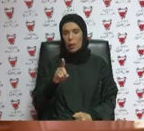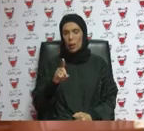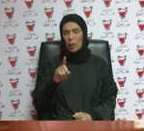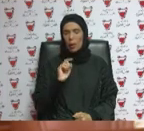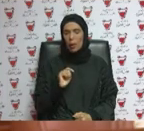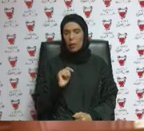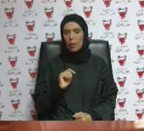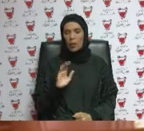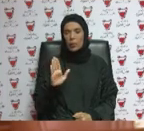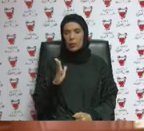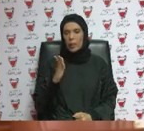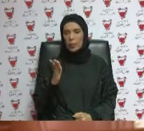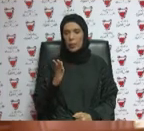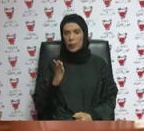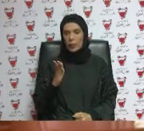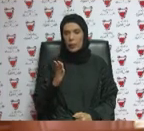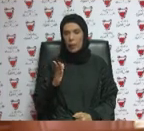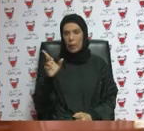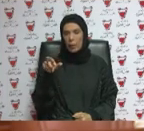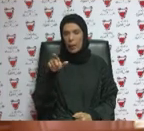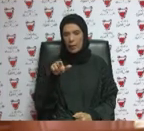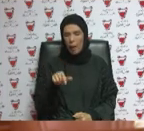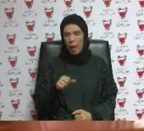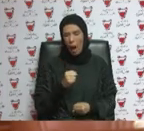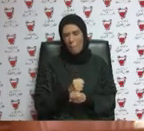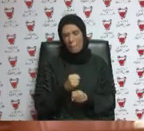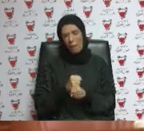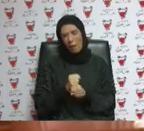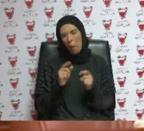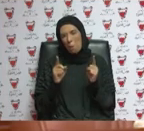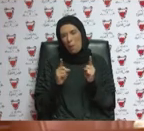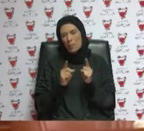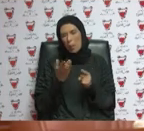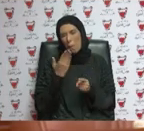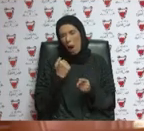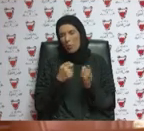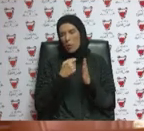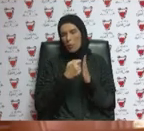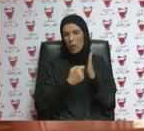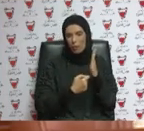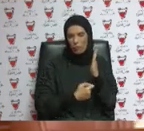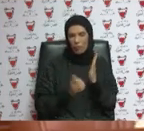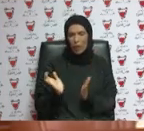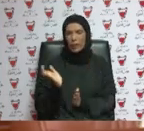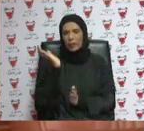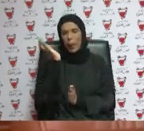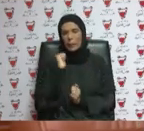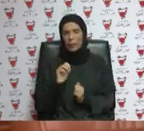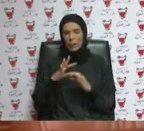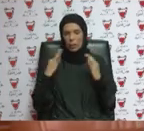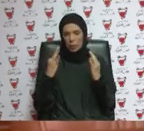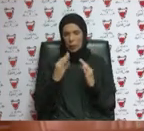زملائي: ماذا عن أولئك البحرينيين أصحاب المهن الذين لم يقيدوا أنفسهم في مظلة